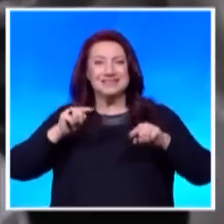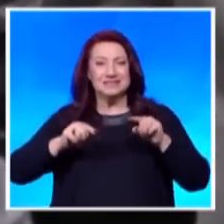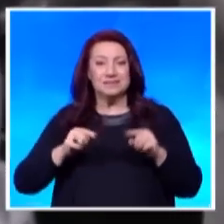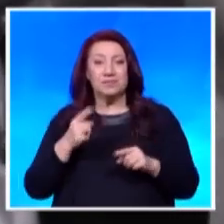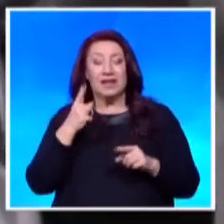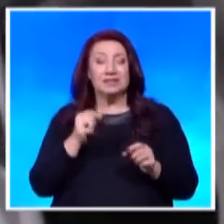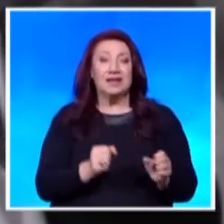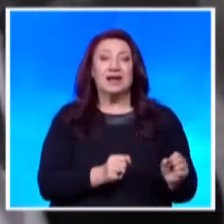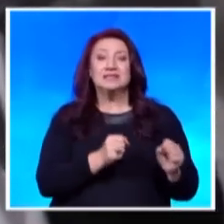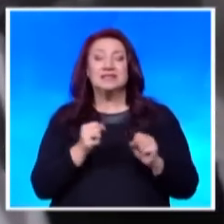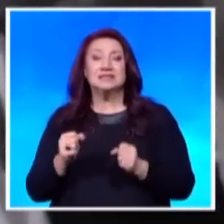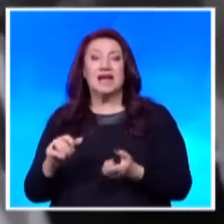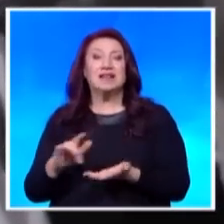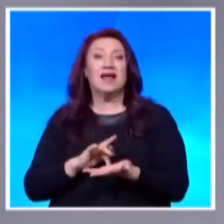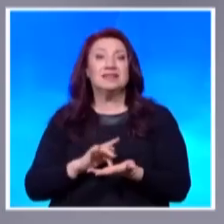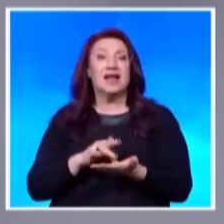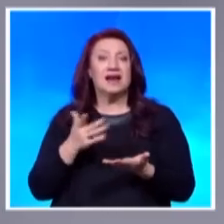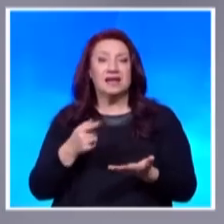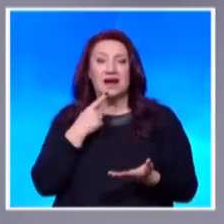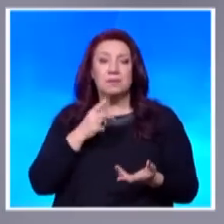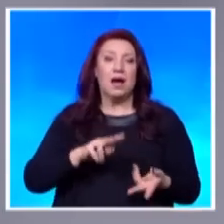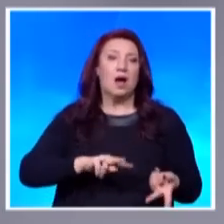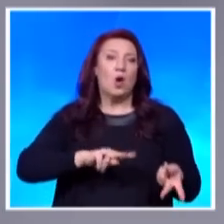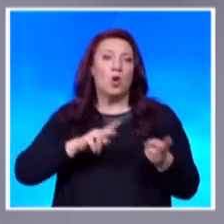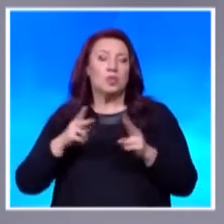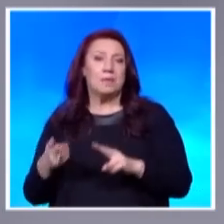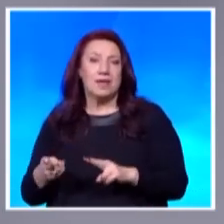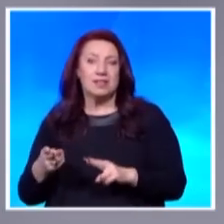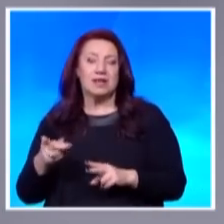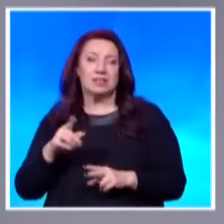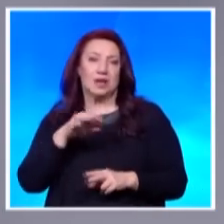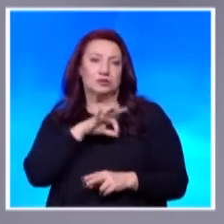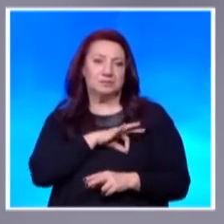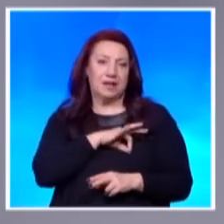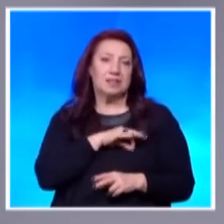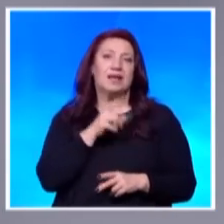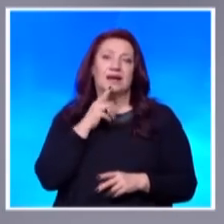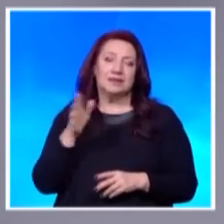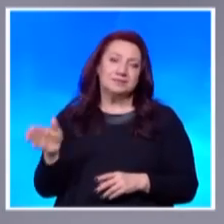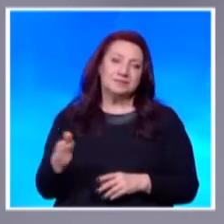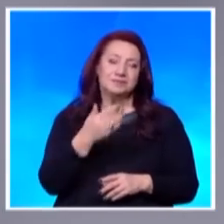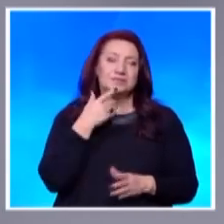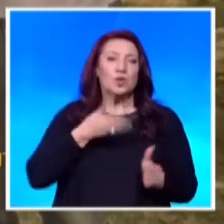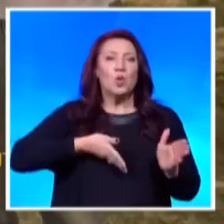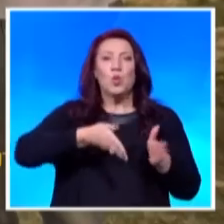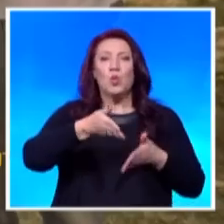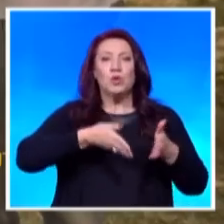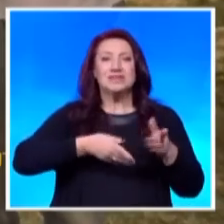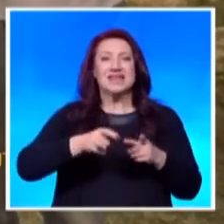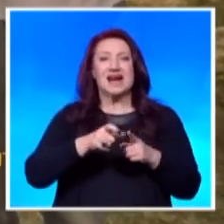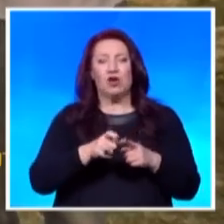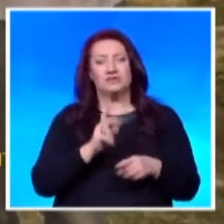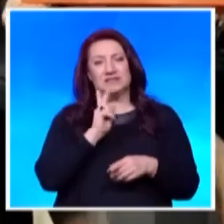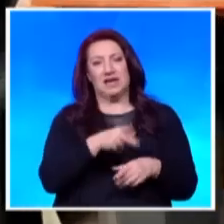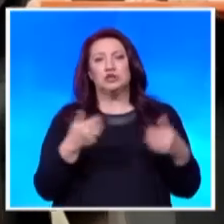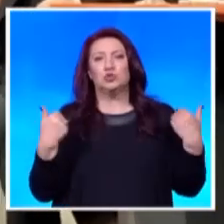телеграма обаче отменя около светското пътешествие и го насочва към улица Раковска и тогавашния Витис. Следват